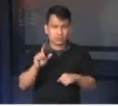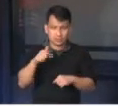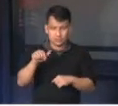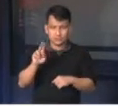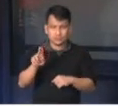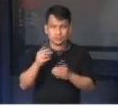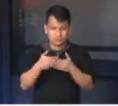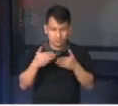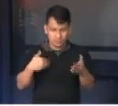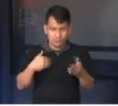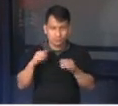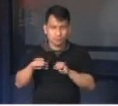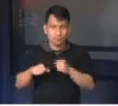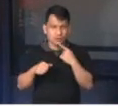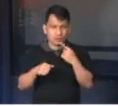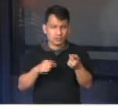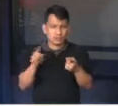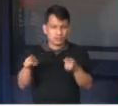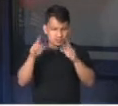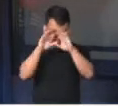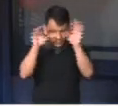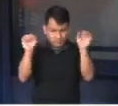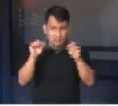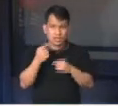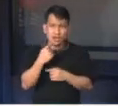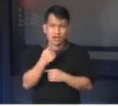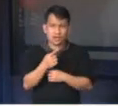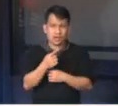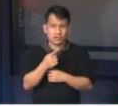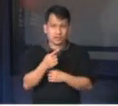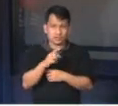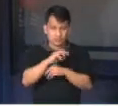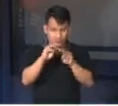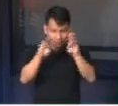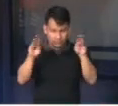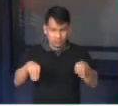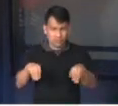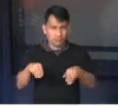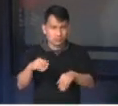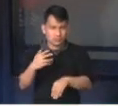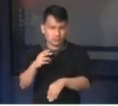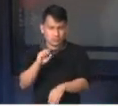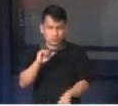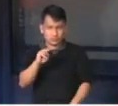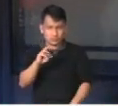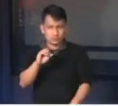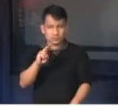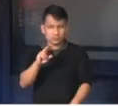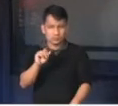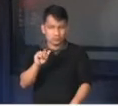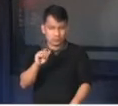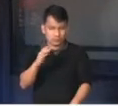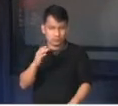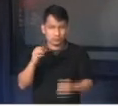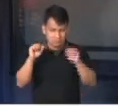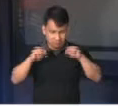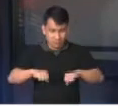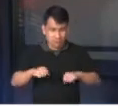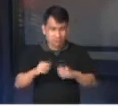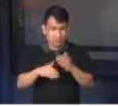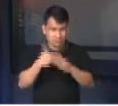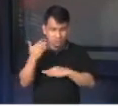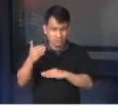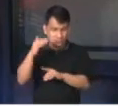Bago pa naman ito, sinabi ng palasyo na posibleng ang bakuna ng Sinovac lang ang magiging available hanggang